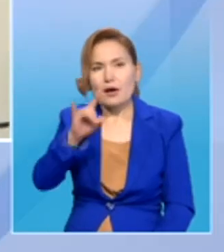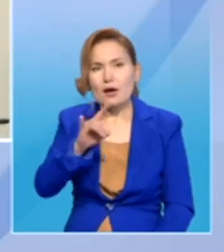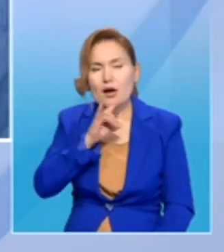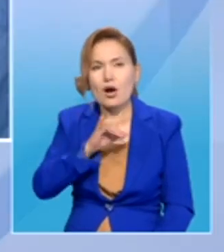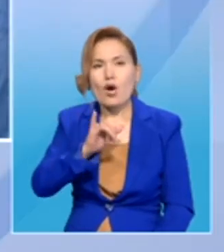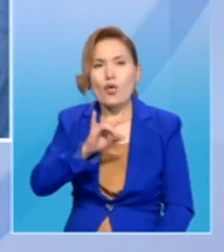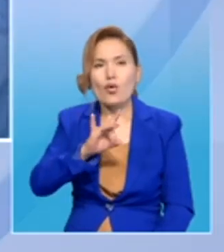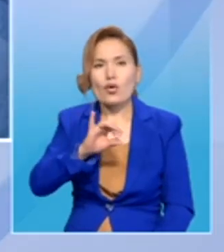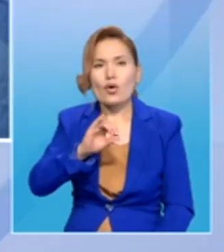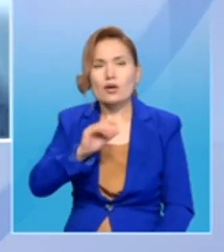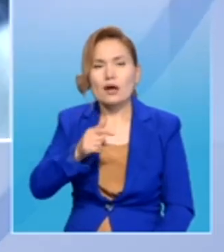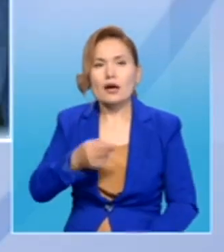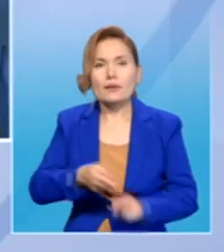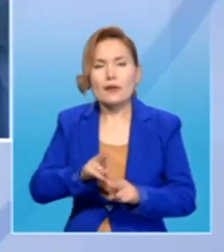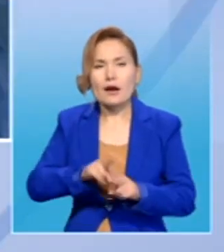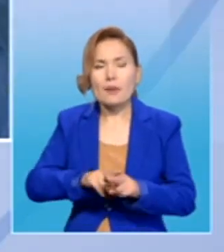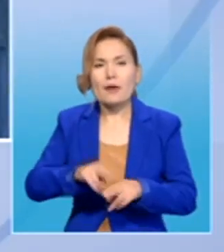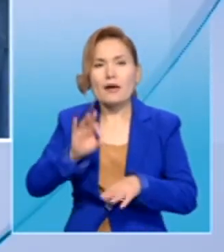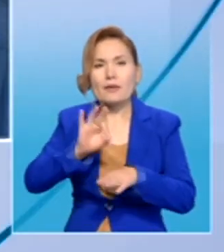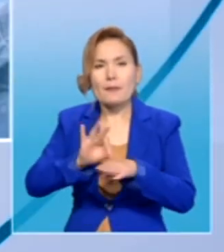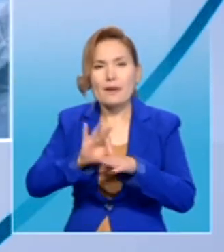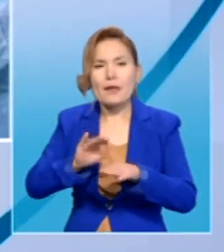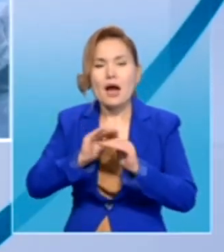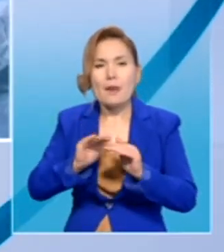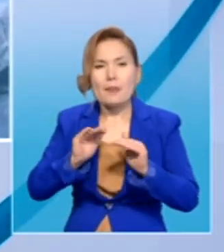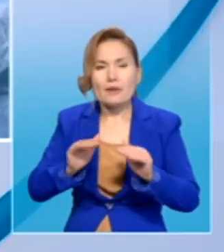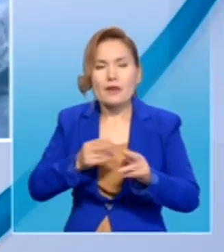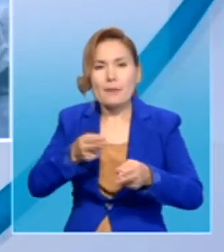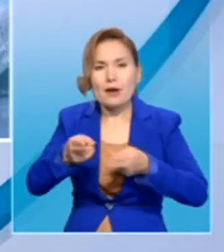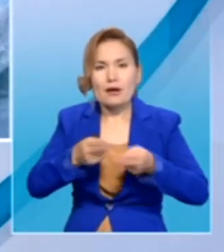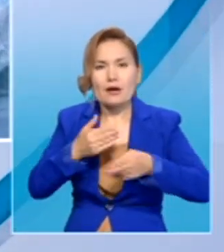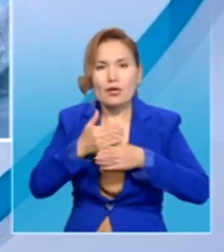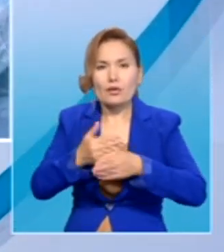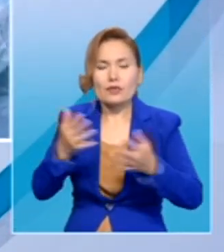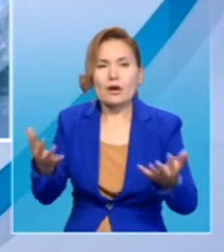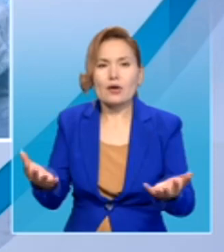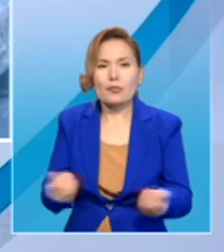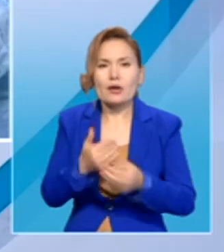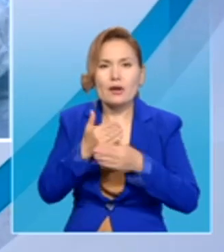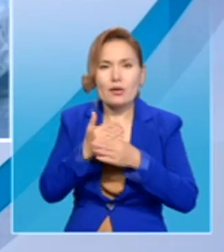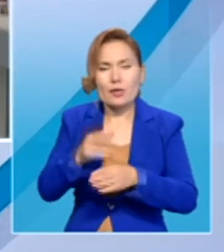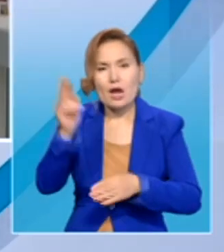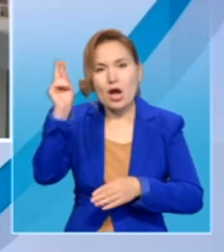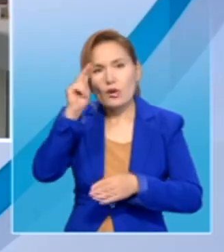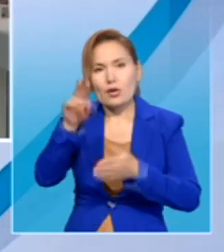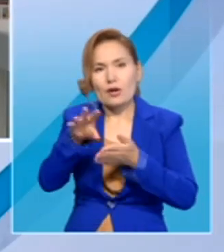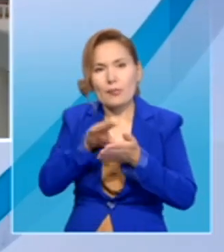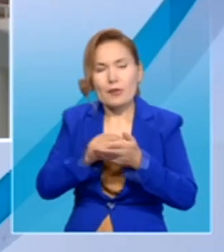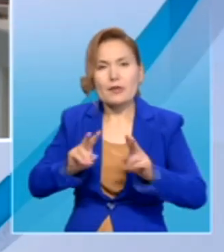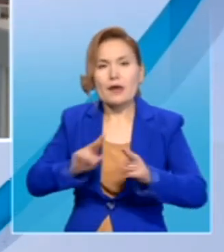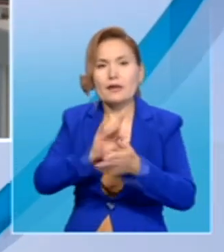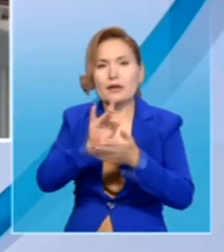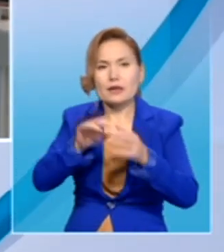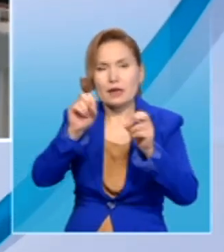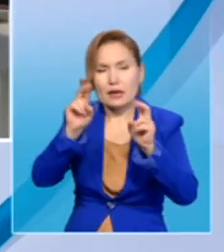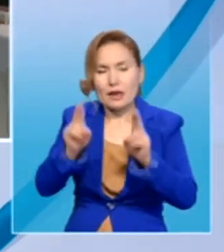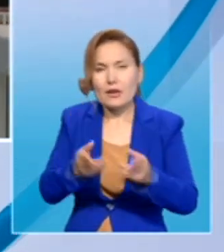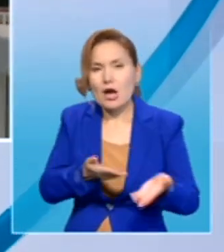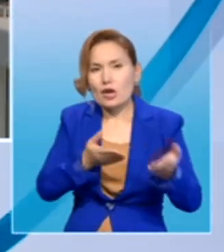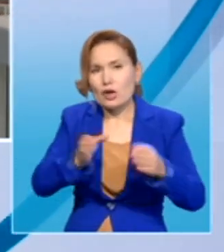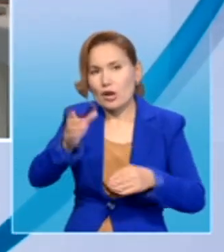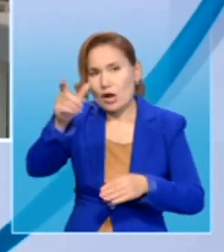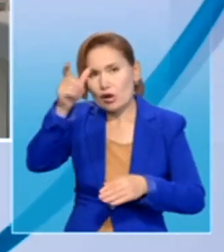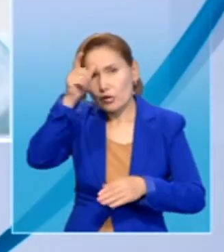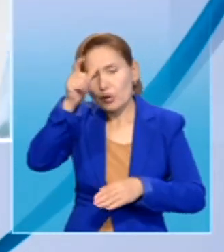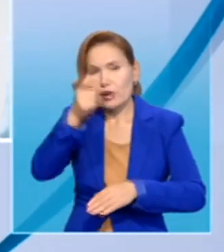еліміздегі урологтар гидронефроз диагнозы қойылған балаларға эндоскопия мен операция жасаудың тың әдістерін үйренді. Елордаға арнайы шақырылған